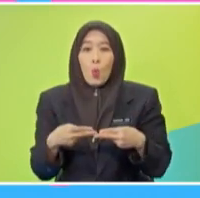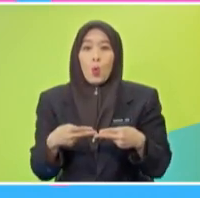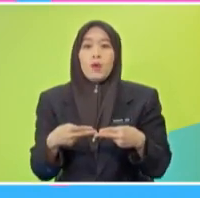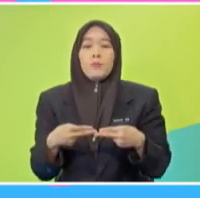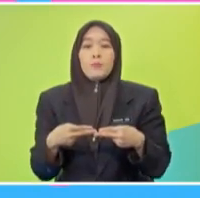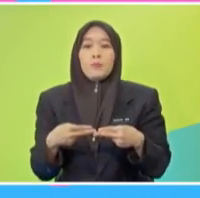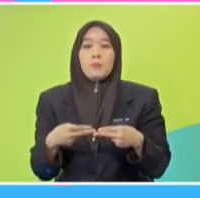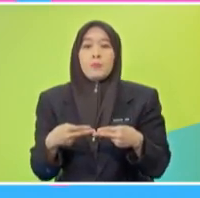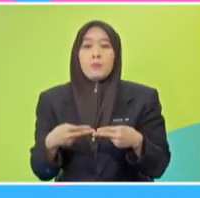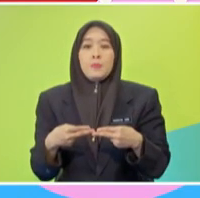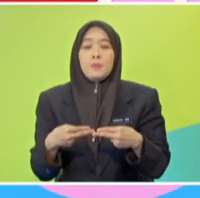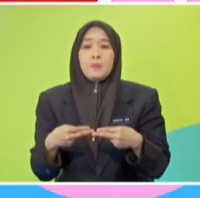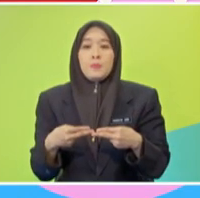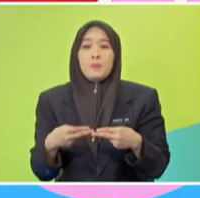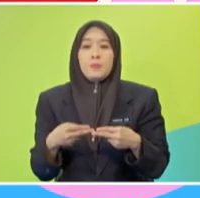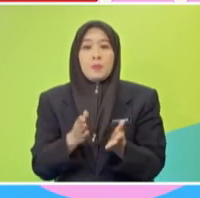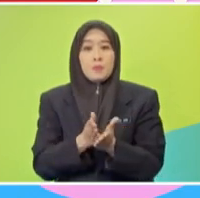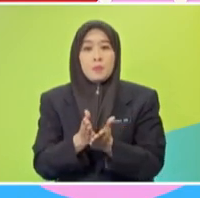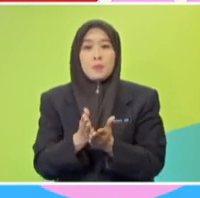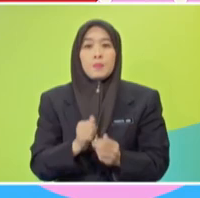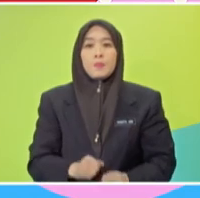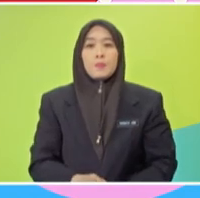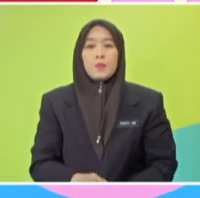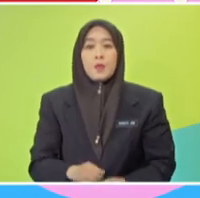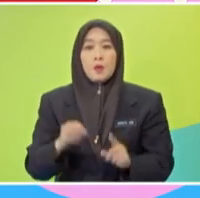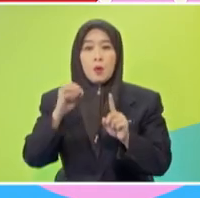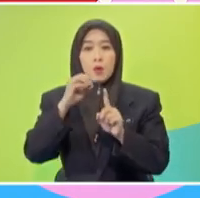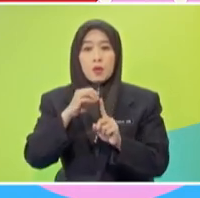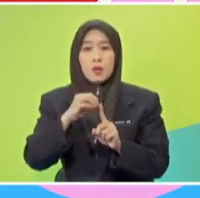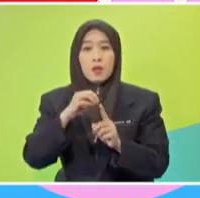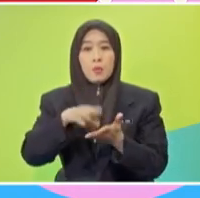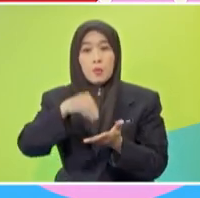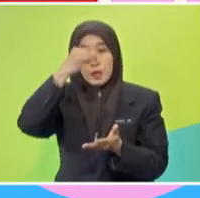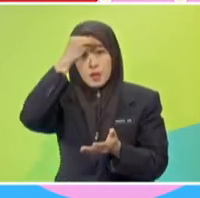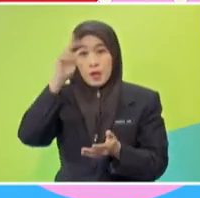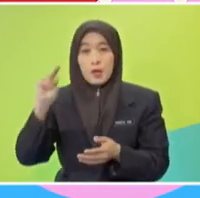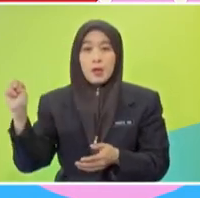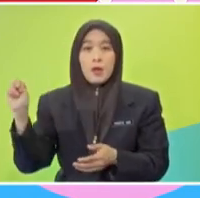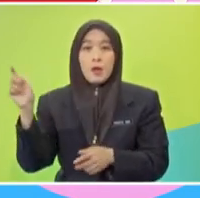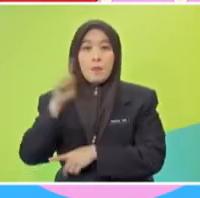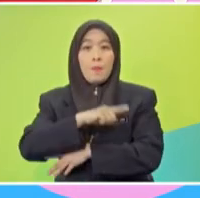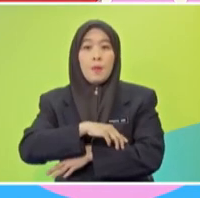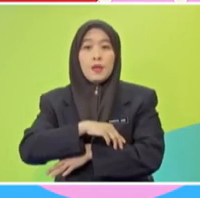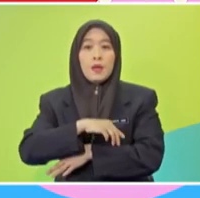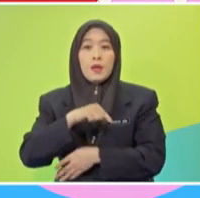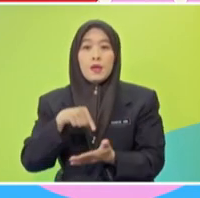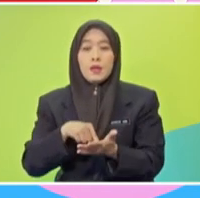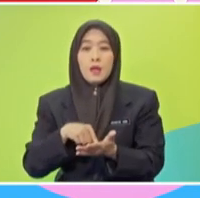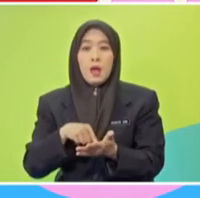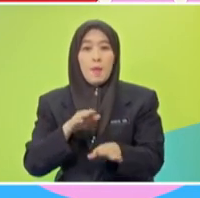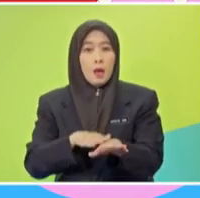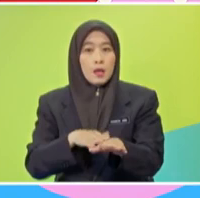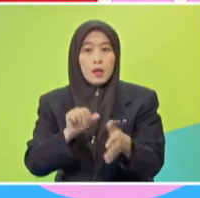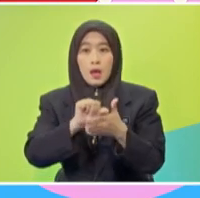hubung seterusnya objektif pembelajaran pada akhir